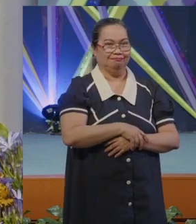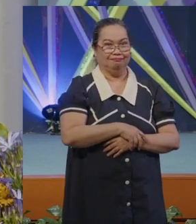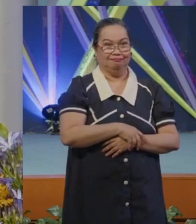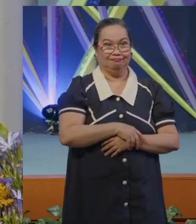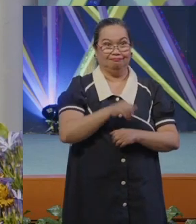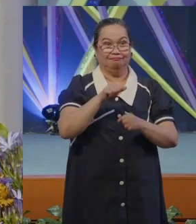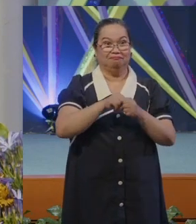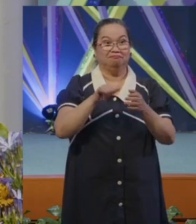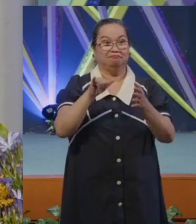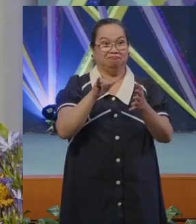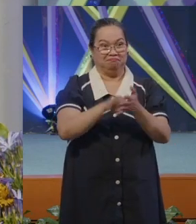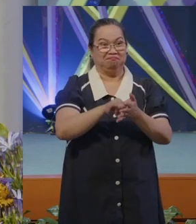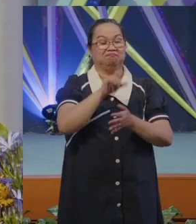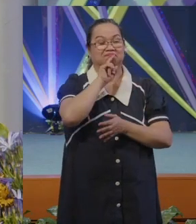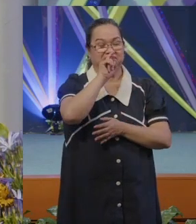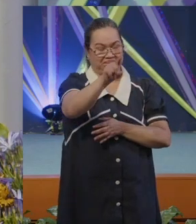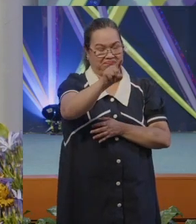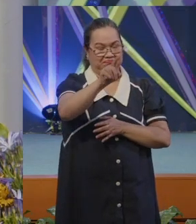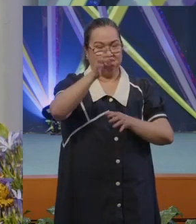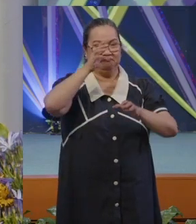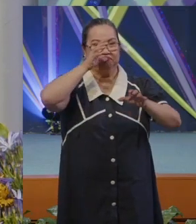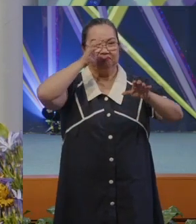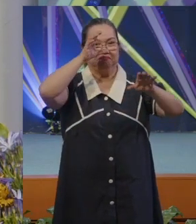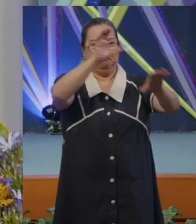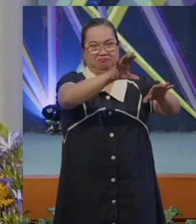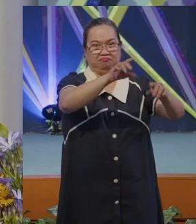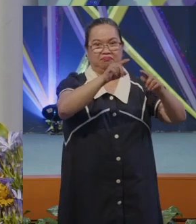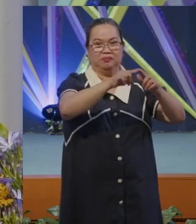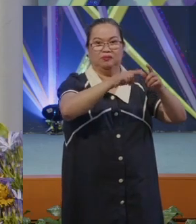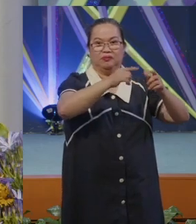So yan ang komisyon kay Joshua.